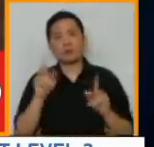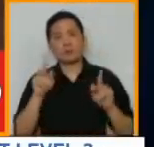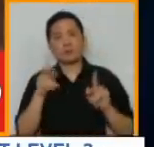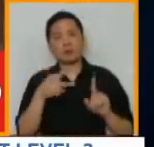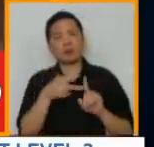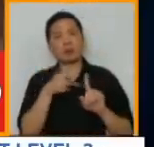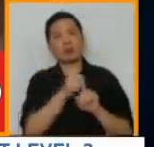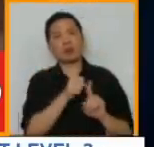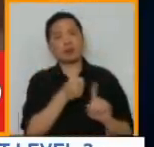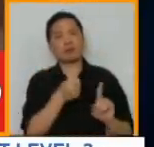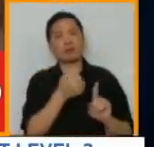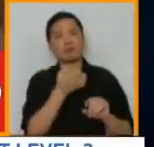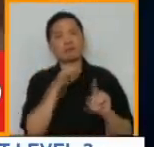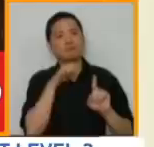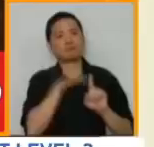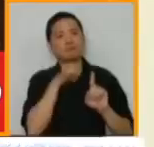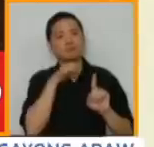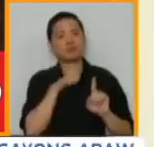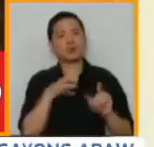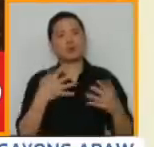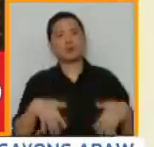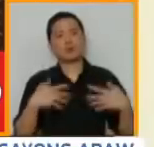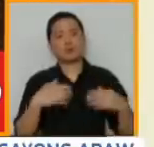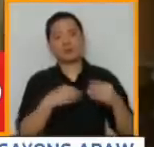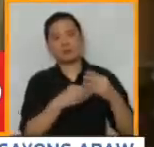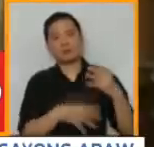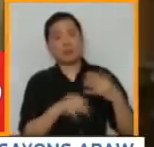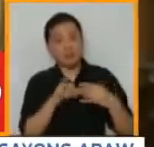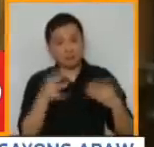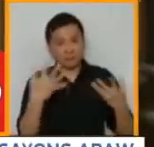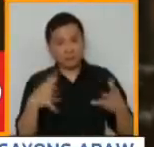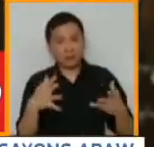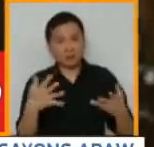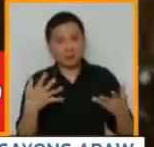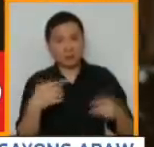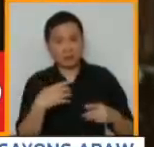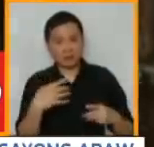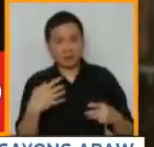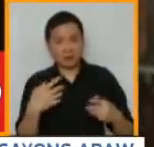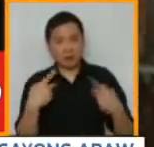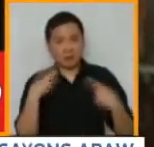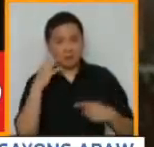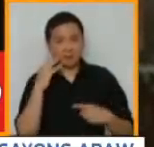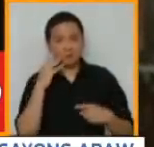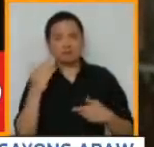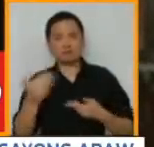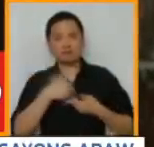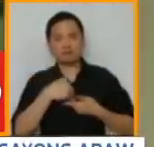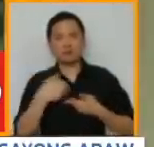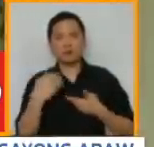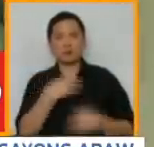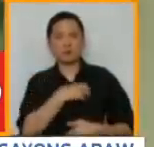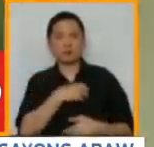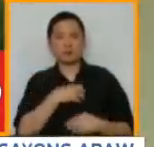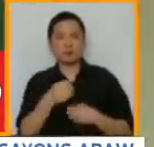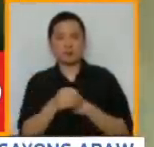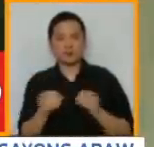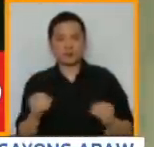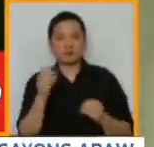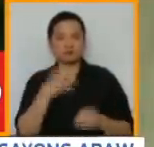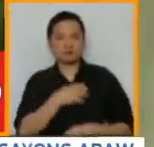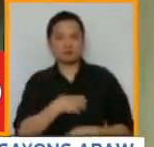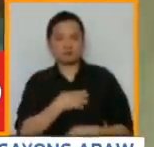Maaari po kayong pumunta sa ating station. Maharap ang suspect sa mga reklamong paglabag sa Medical Act of 1959, estafa